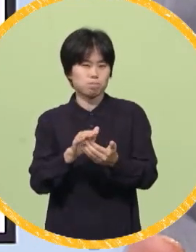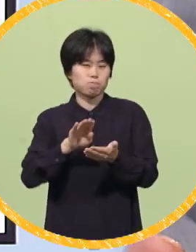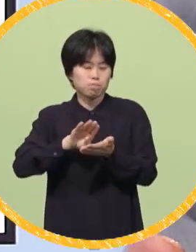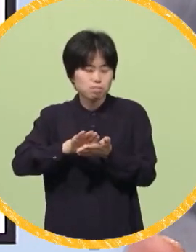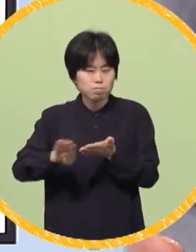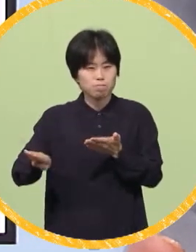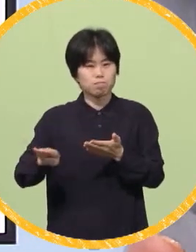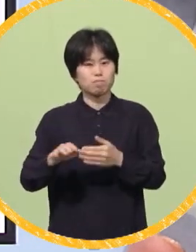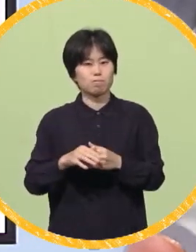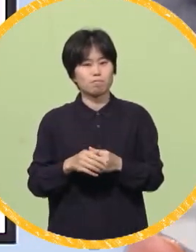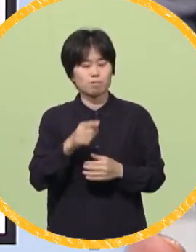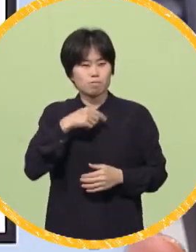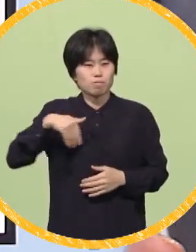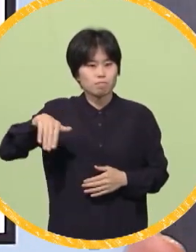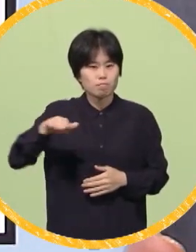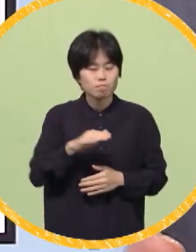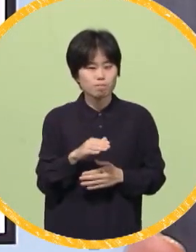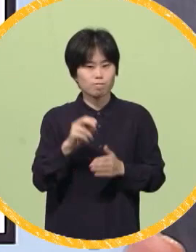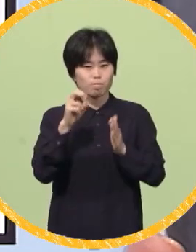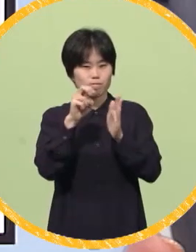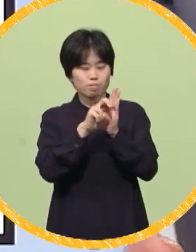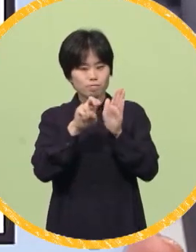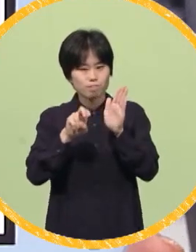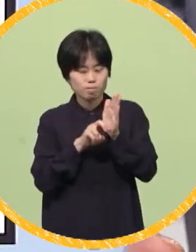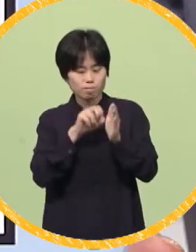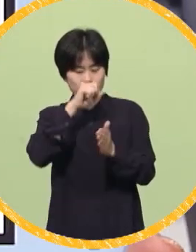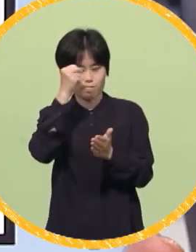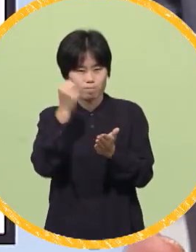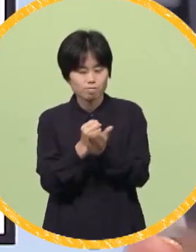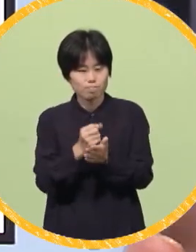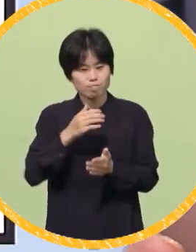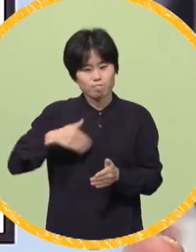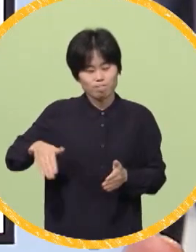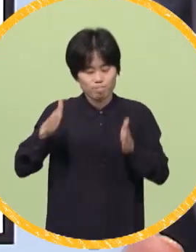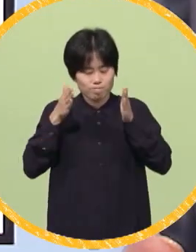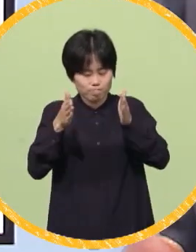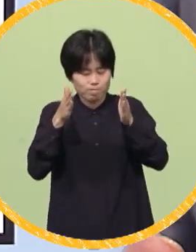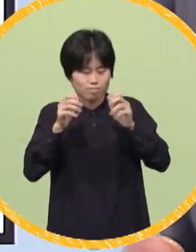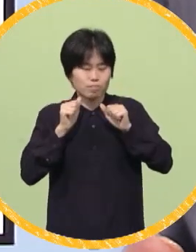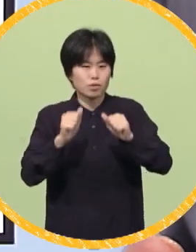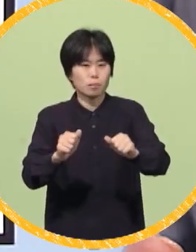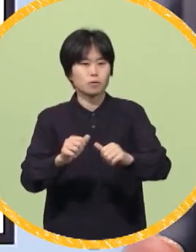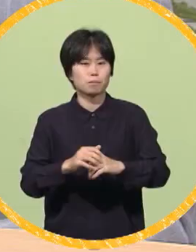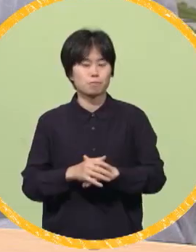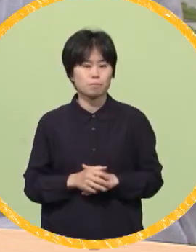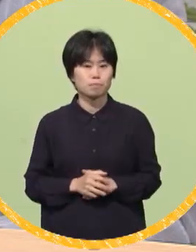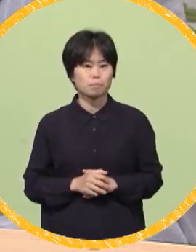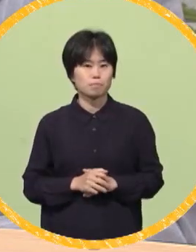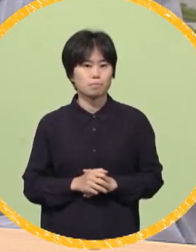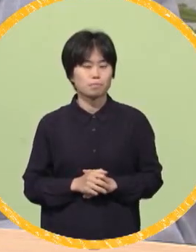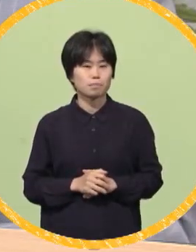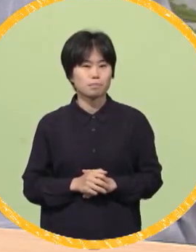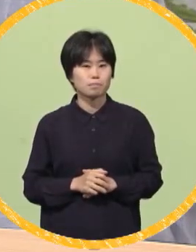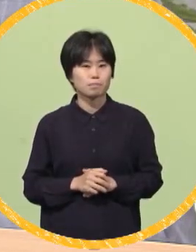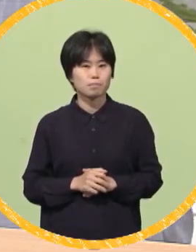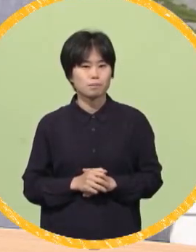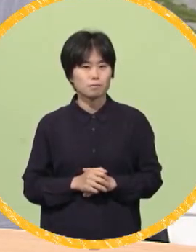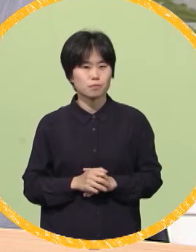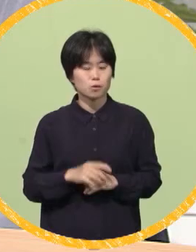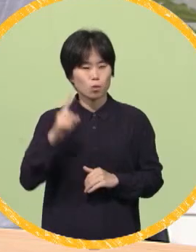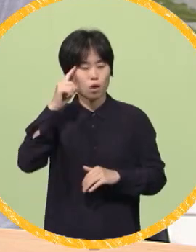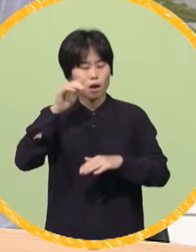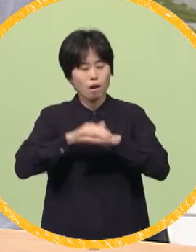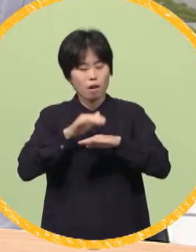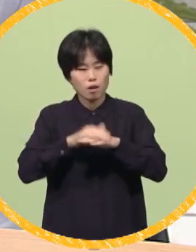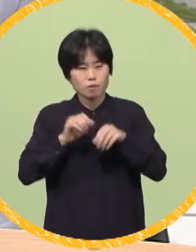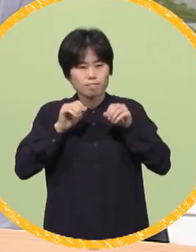します。私たちはこの憲章の実現に向けて県民総ぐるみで取り組みます、ということなんですよね。 はい、この理念を、ね、広